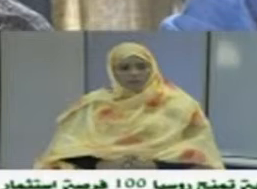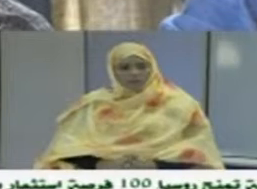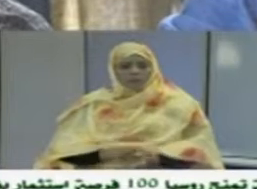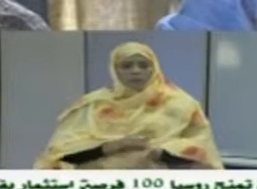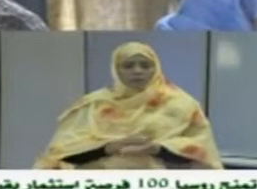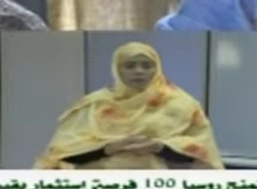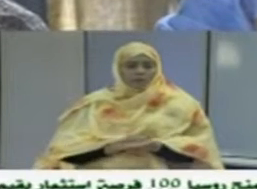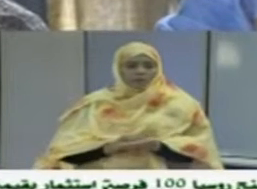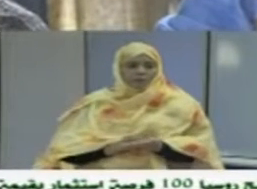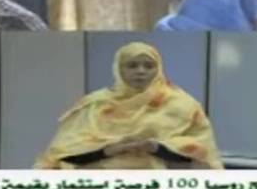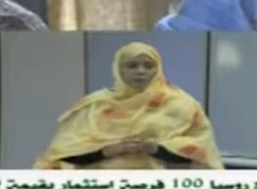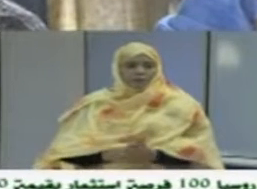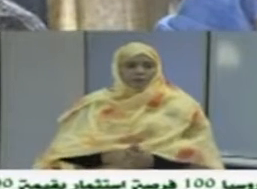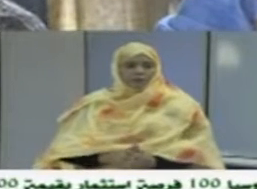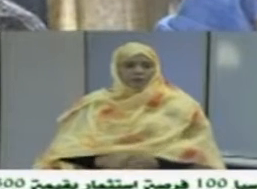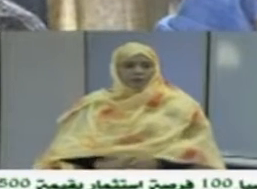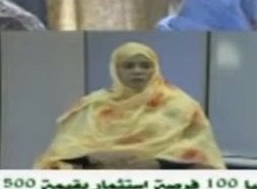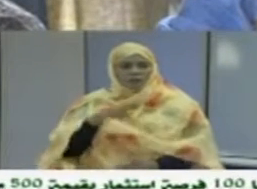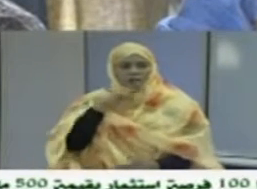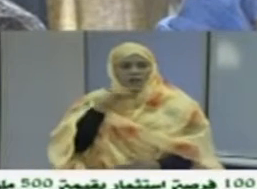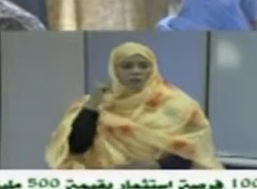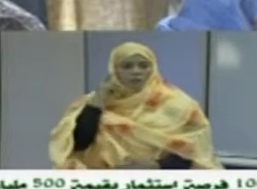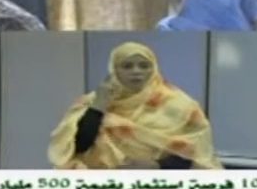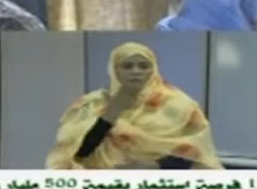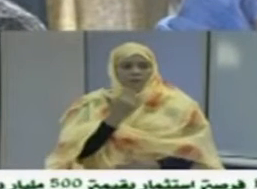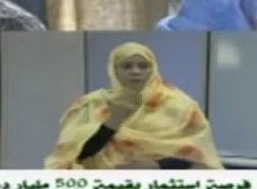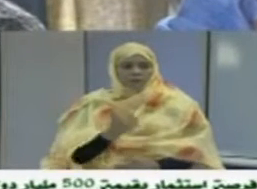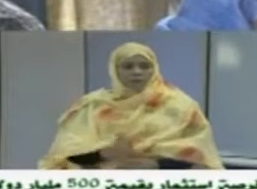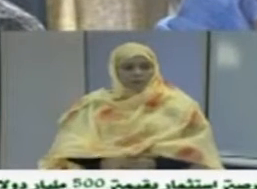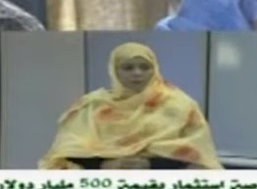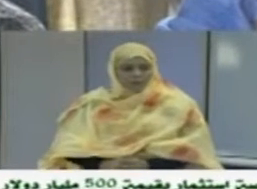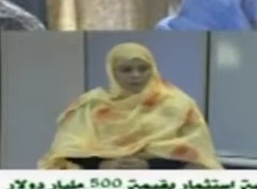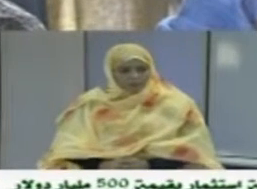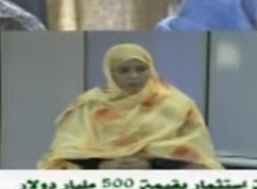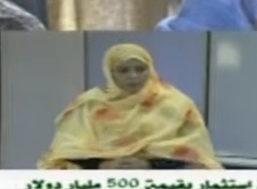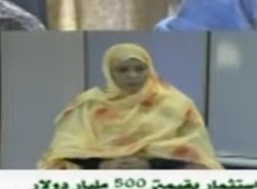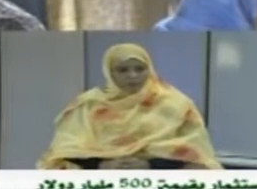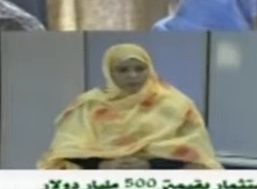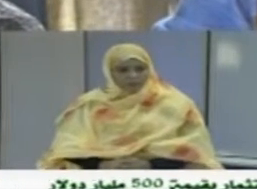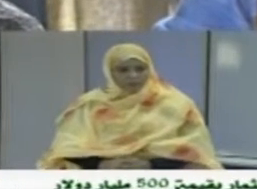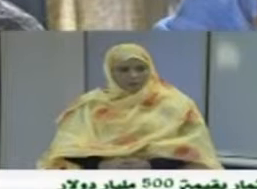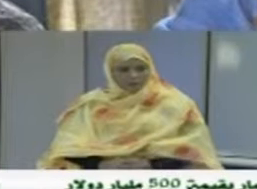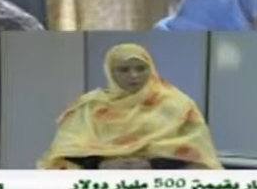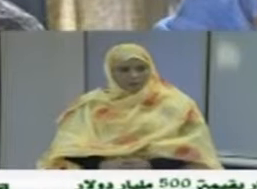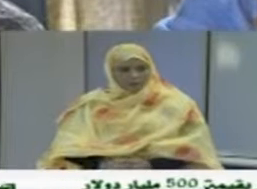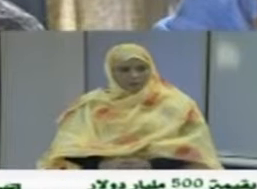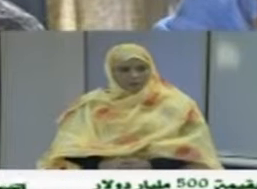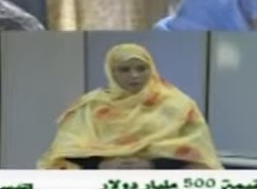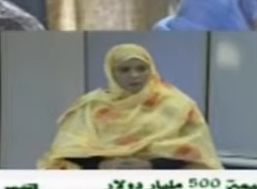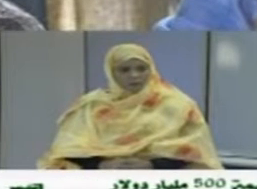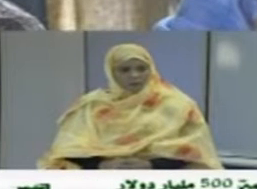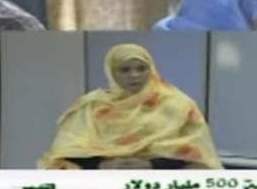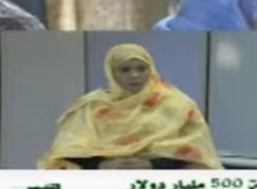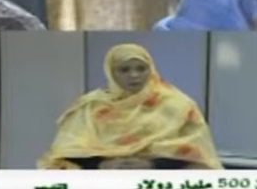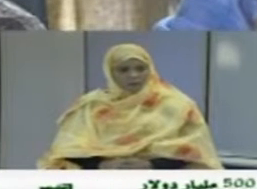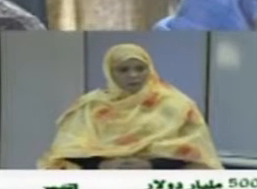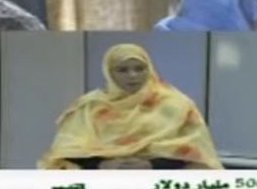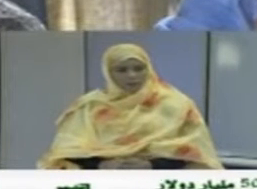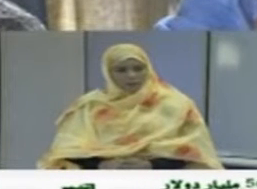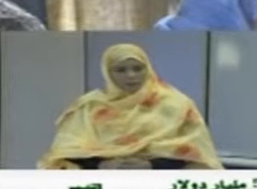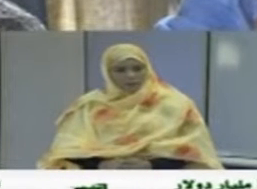الذي يتبنى قضية من الأهمية بمكان، حيث ما زالت المرأة الموريتانية تواجه الكثير من